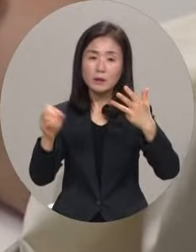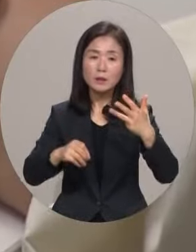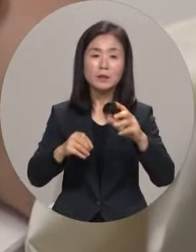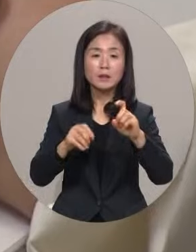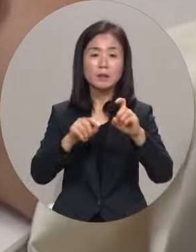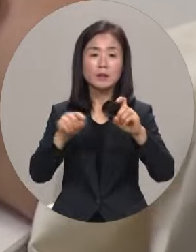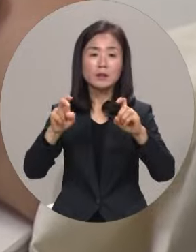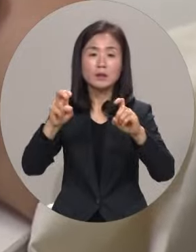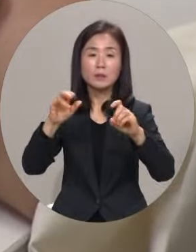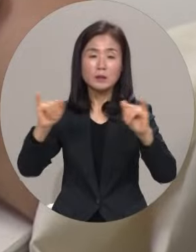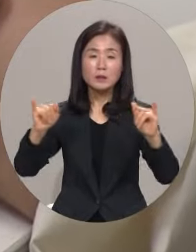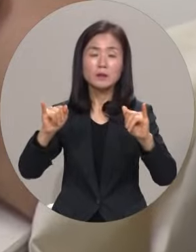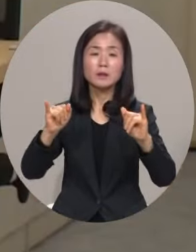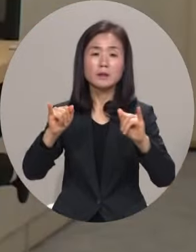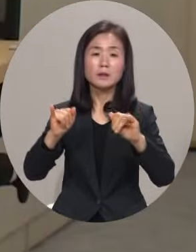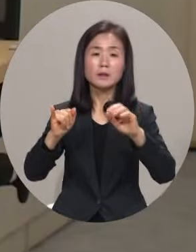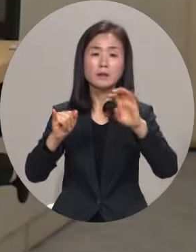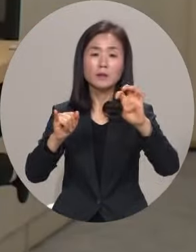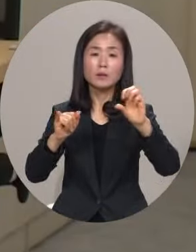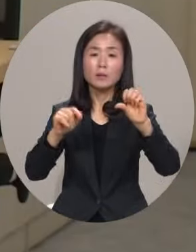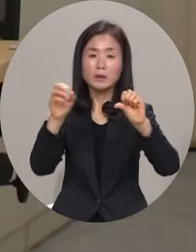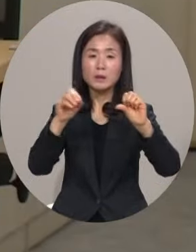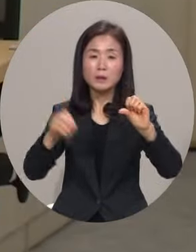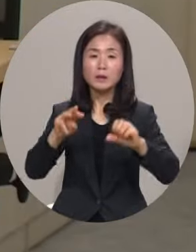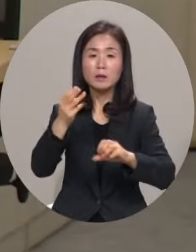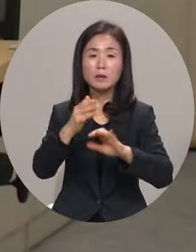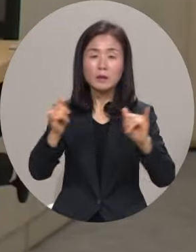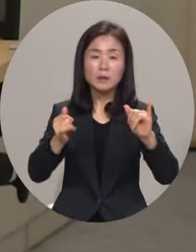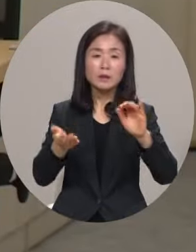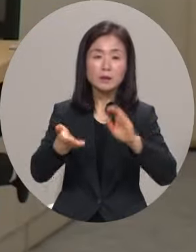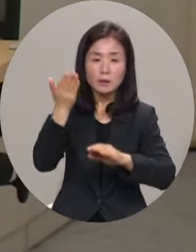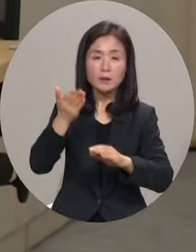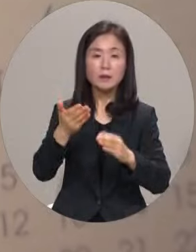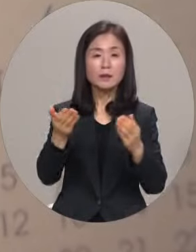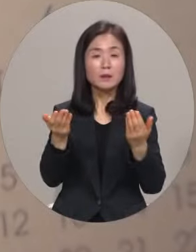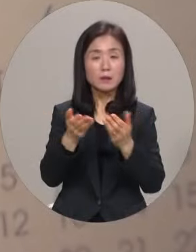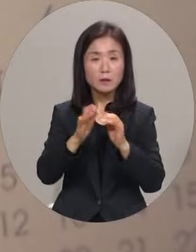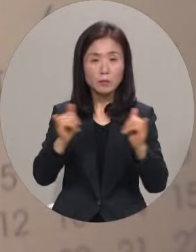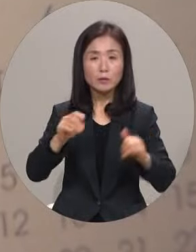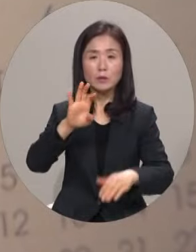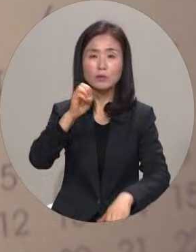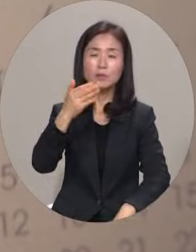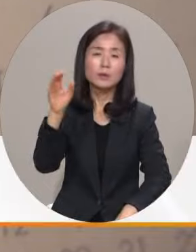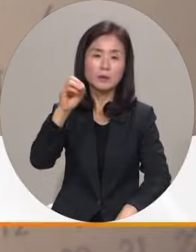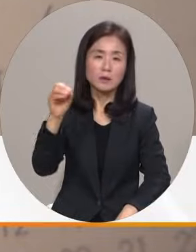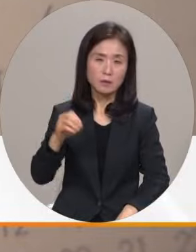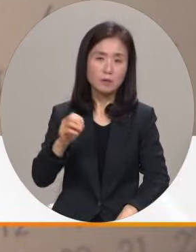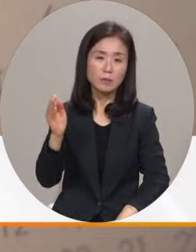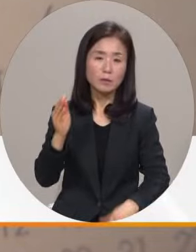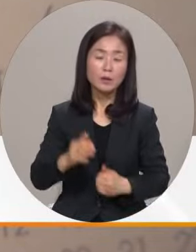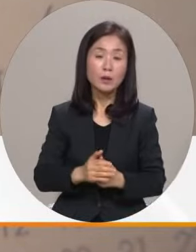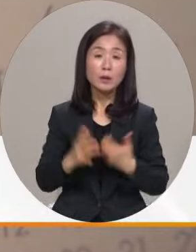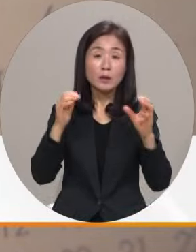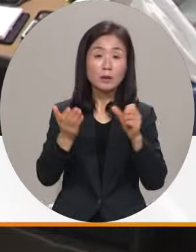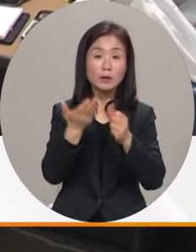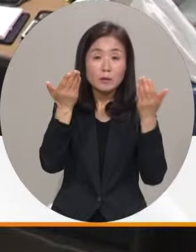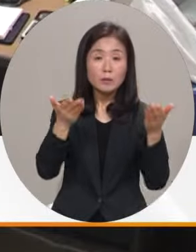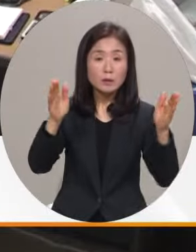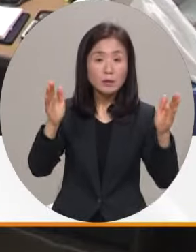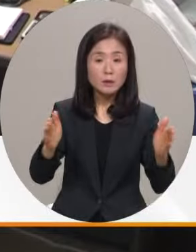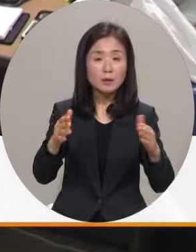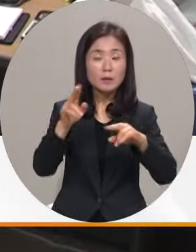높았고 300인 이상 대규모 사업장도 39% 달했습니다 유가 유직 기간을 승진 소유 기간에서 제외하는